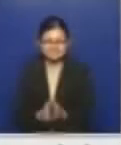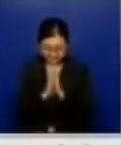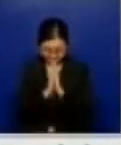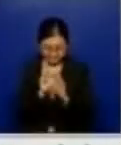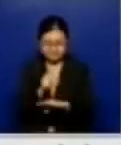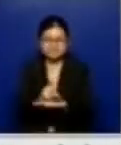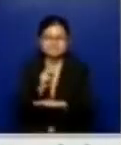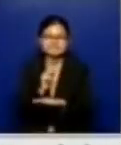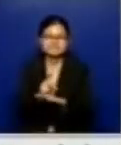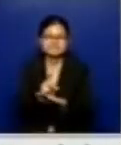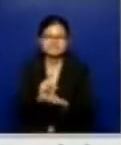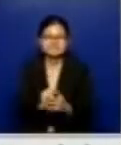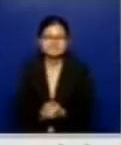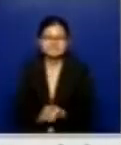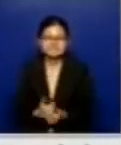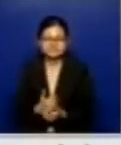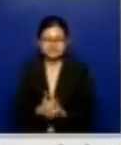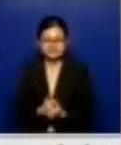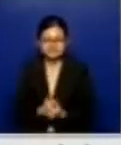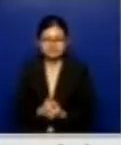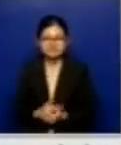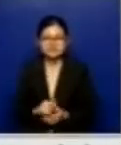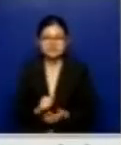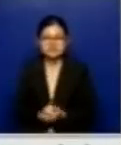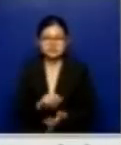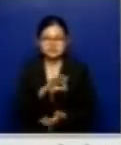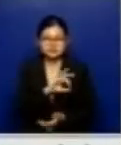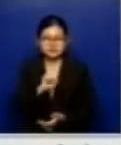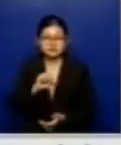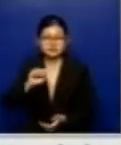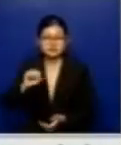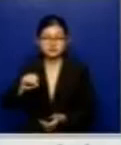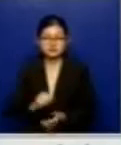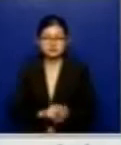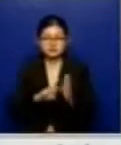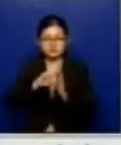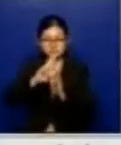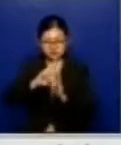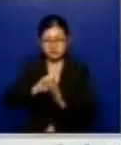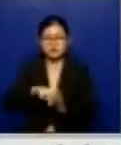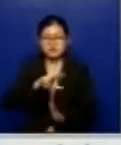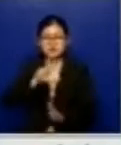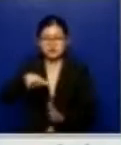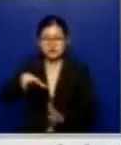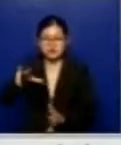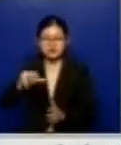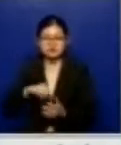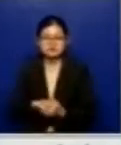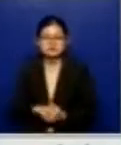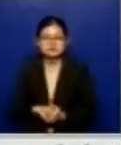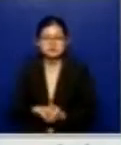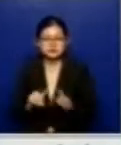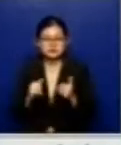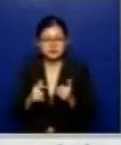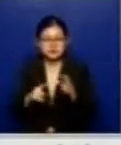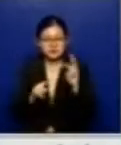ับเรียนท่านประธานที่เคารพกับผมนายพิเชษเชื้อเมืองพานสมาชิกสภาผู้แทนราษฎรจังหวัดเชียงรายพรรคเพื่อไทยท่านประธานครับ